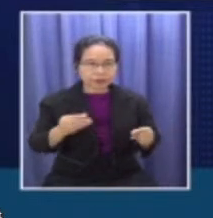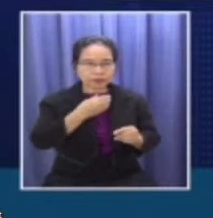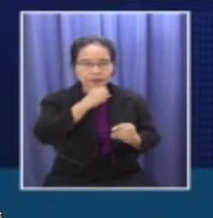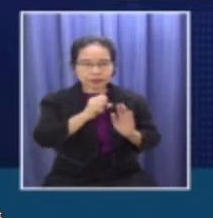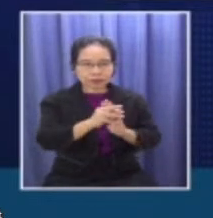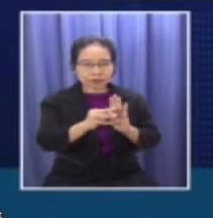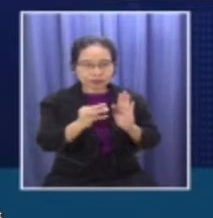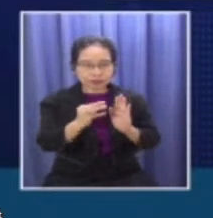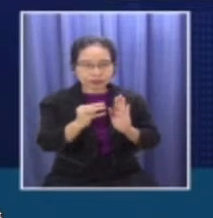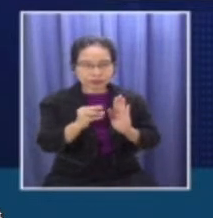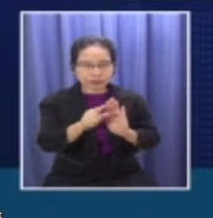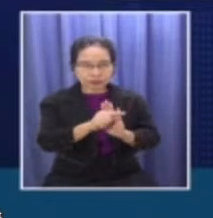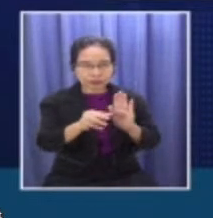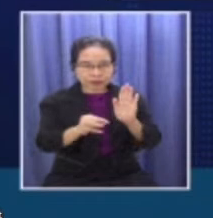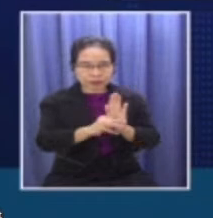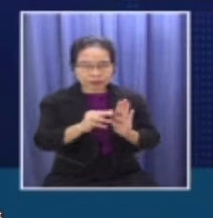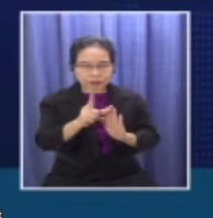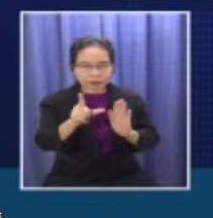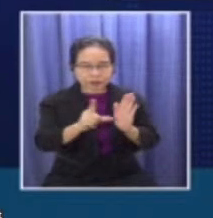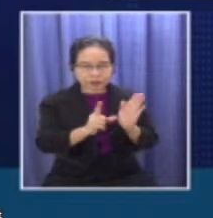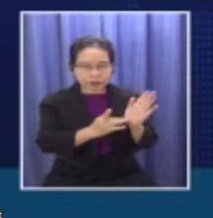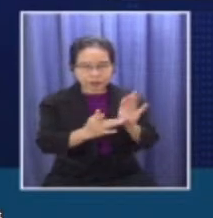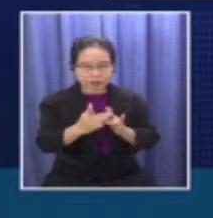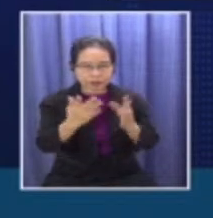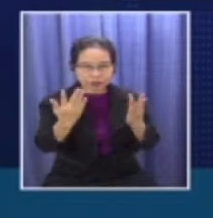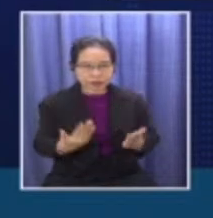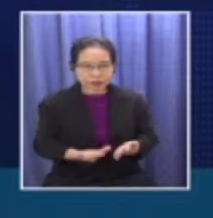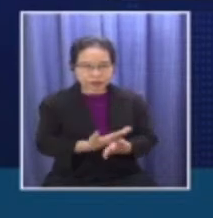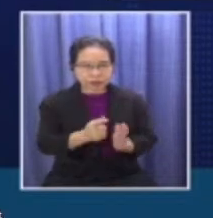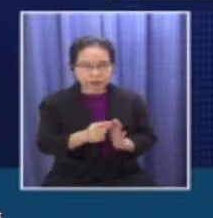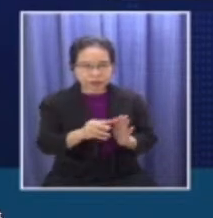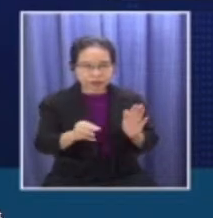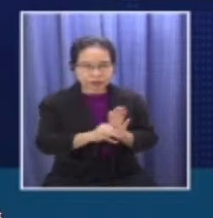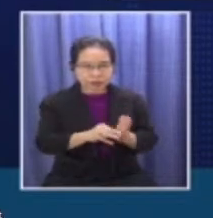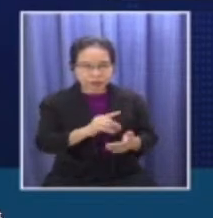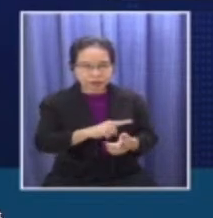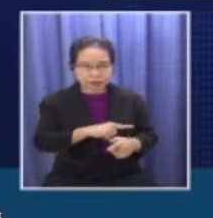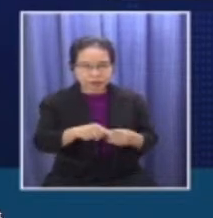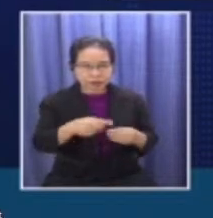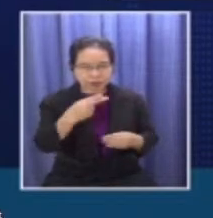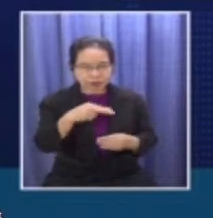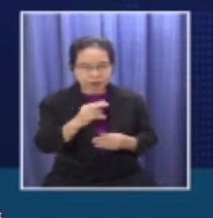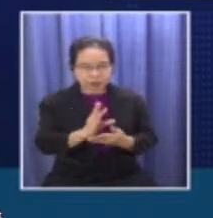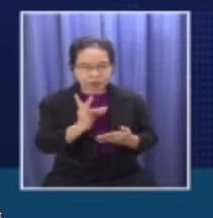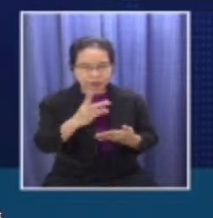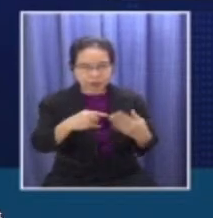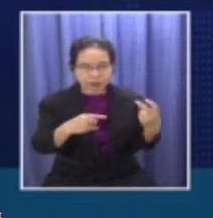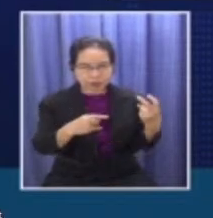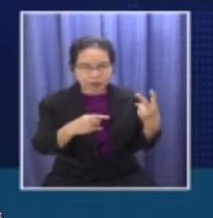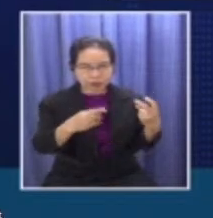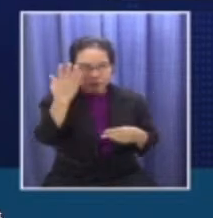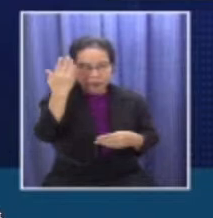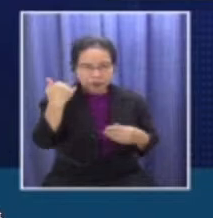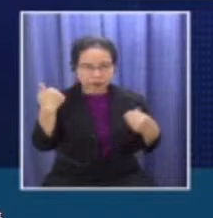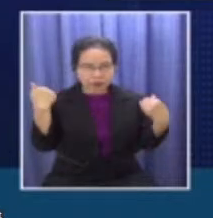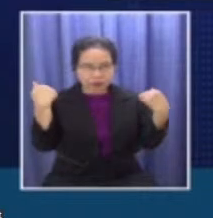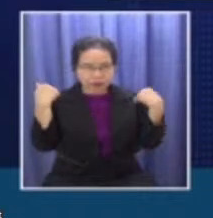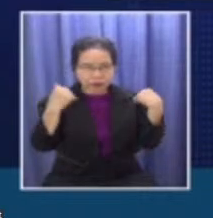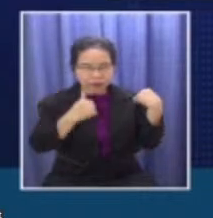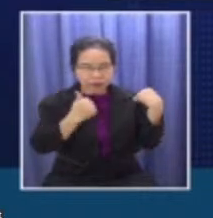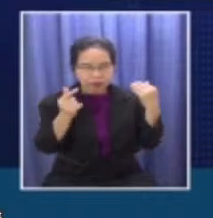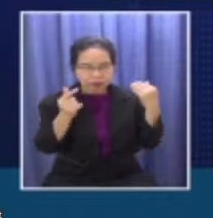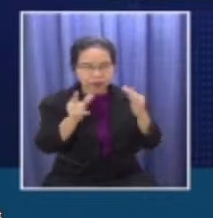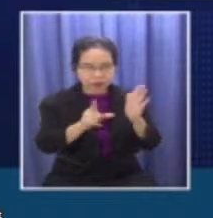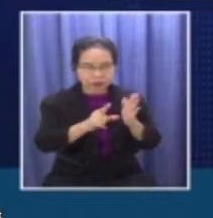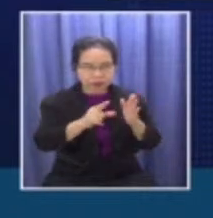tipan ng mga kautusan ni Jesus na ngayon ay bagong tipan, ayon sa Hebreo 7:12, bakit may mga ibang